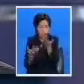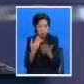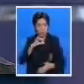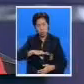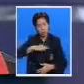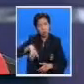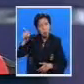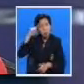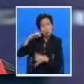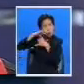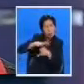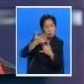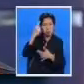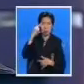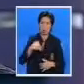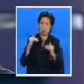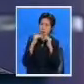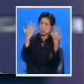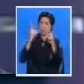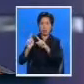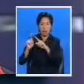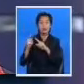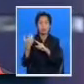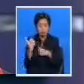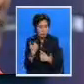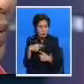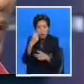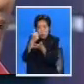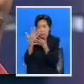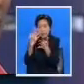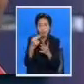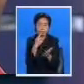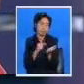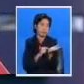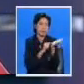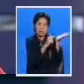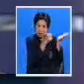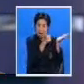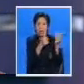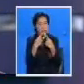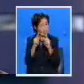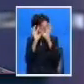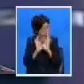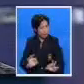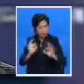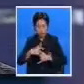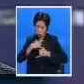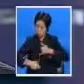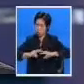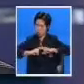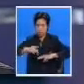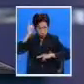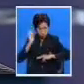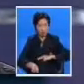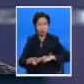ต่างๆบางครั้งก็มีการถวายฎีกาขึ้นไปแต่ก็เช่นเดียวกันนะครับก็คือเจ้าตัวแล้วก็คือมีผลกระทบ